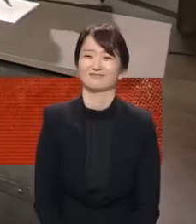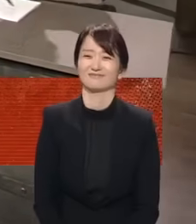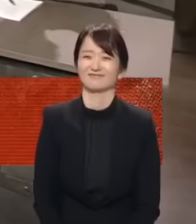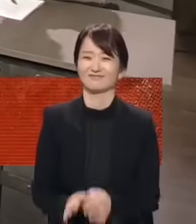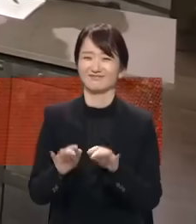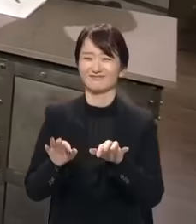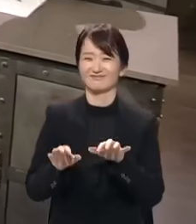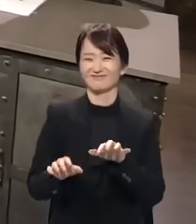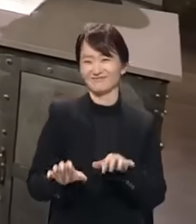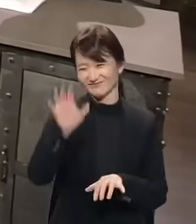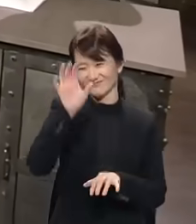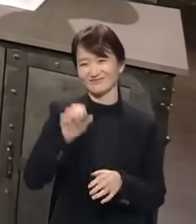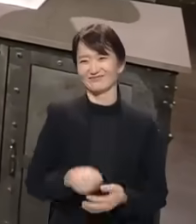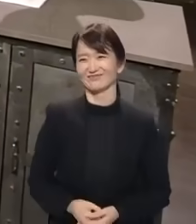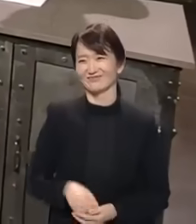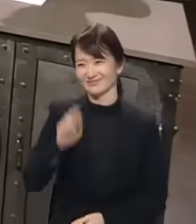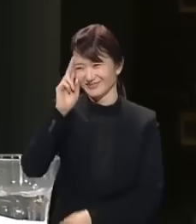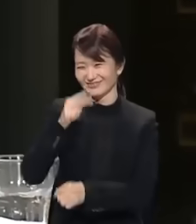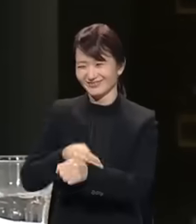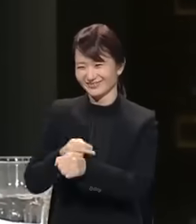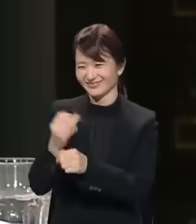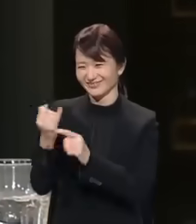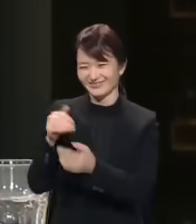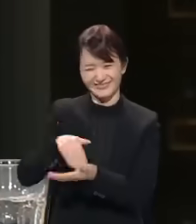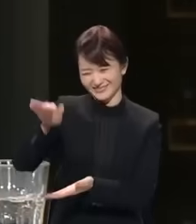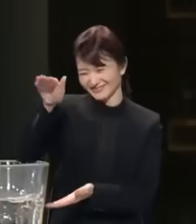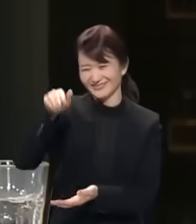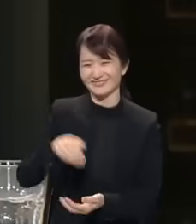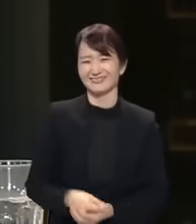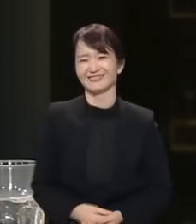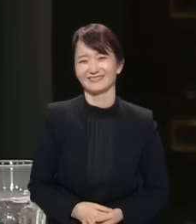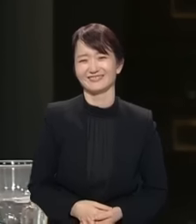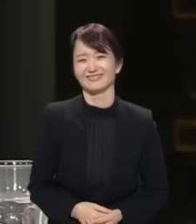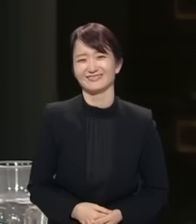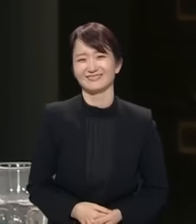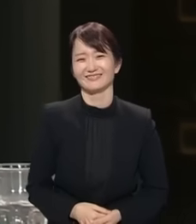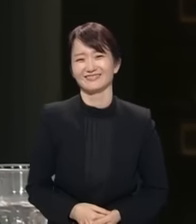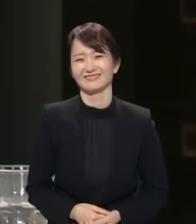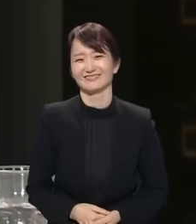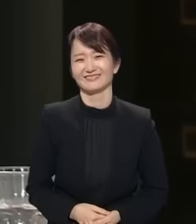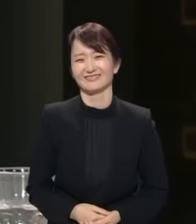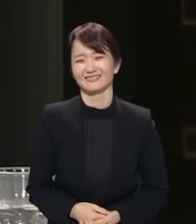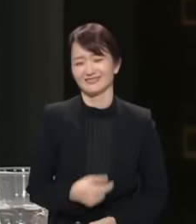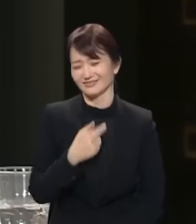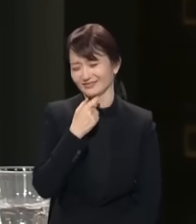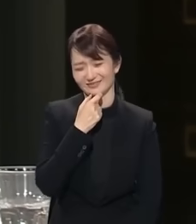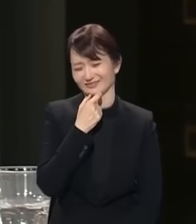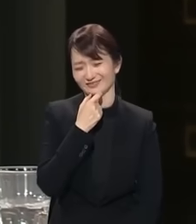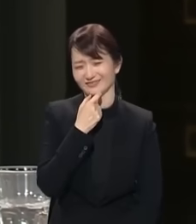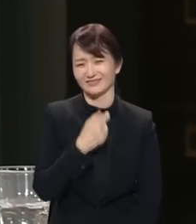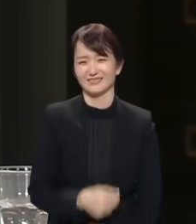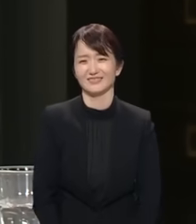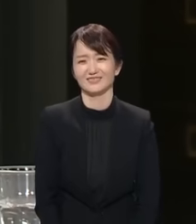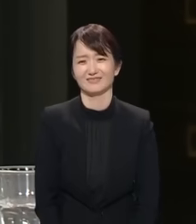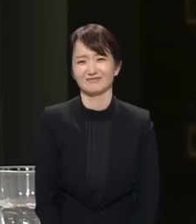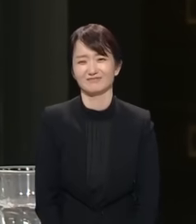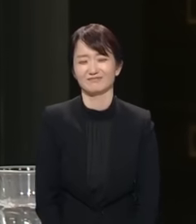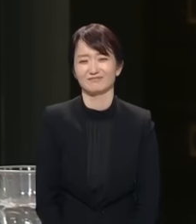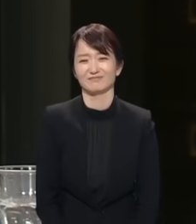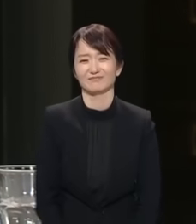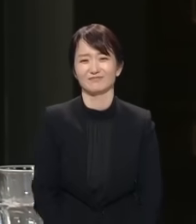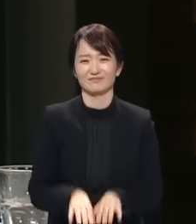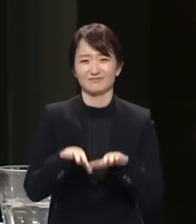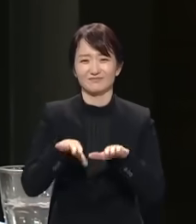채팅창에 채팅창에 박상희 퇴출. 아, 때리고 싶어. 야, 진짜 너무너무 싫다. 좋습니다. 자, 그럼